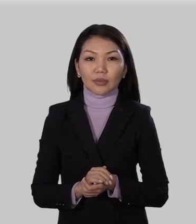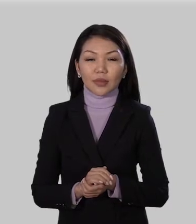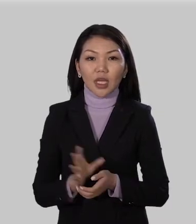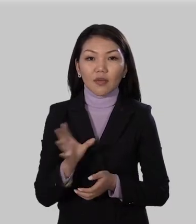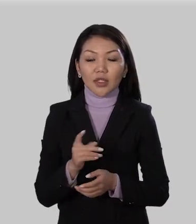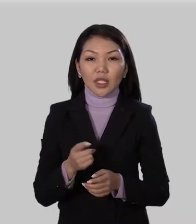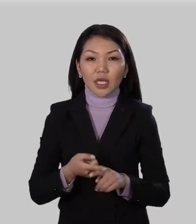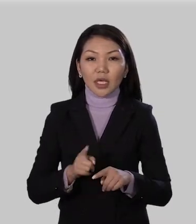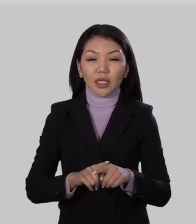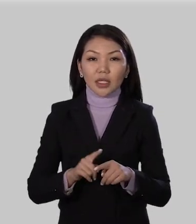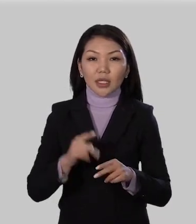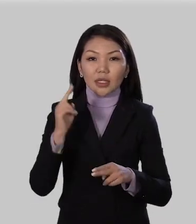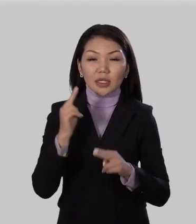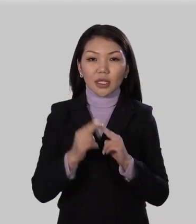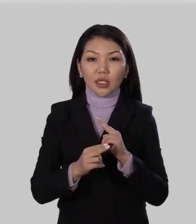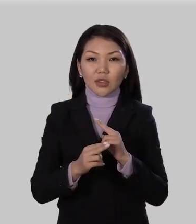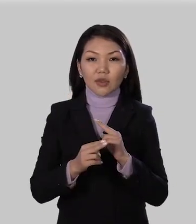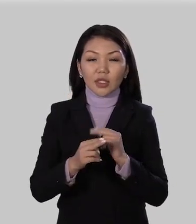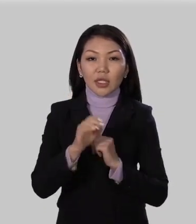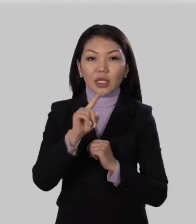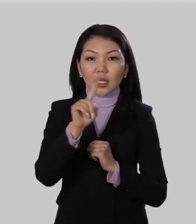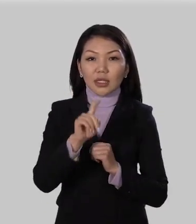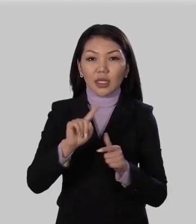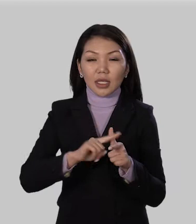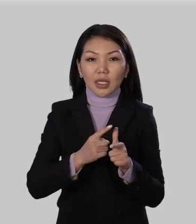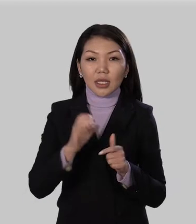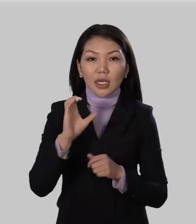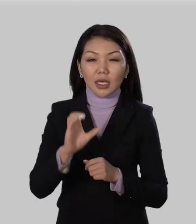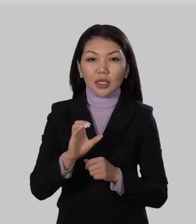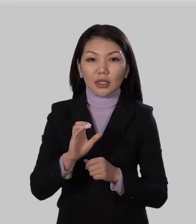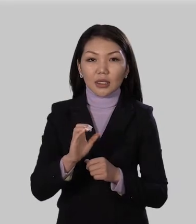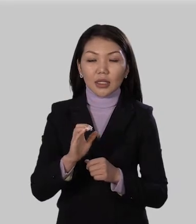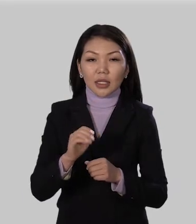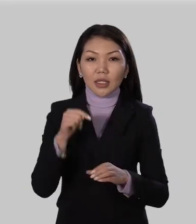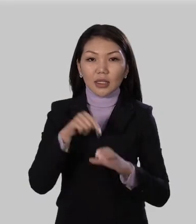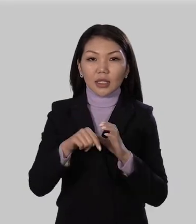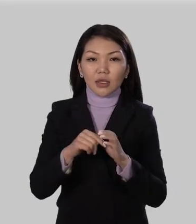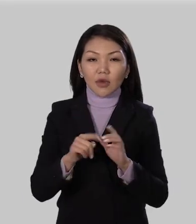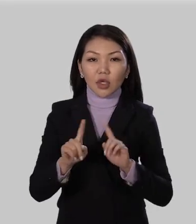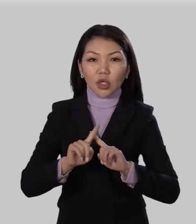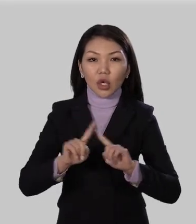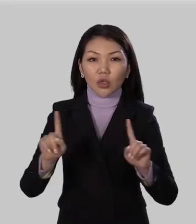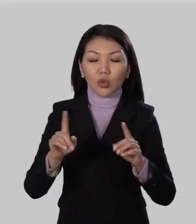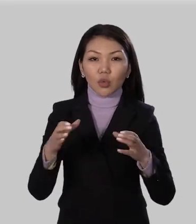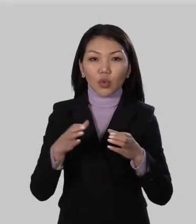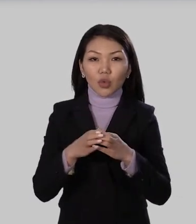Все они оканчиваются на «з» или «с» и составляют особую группу.